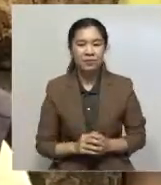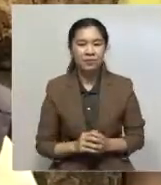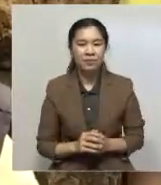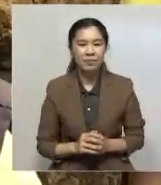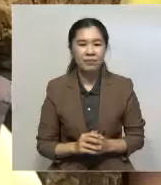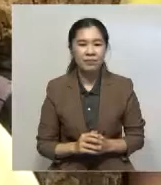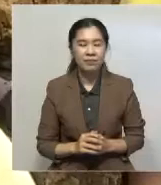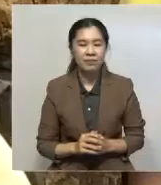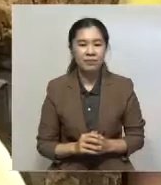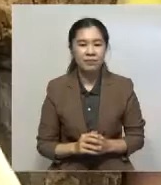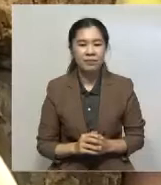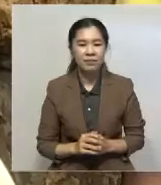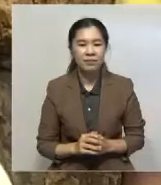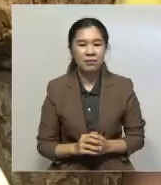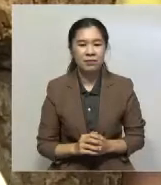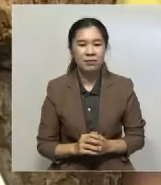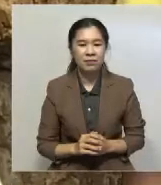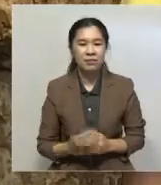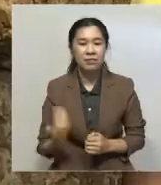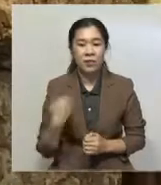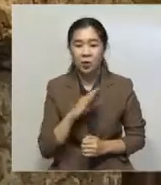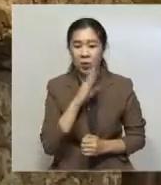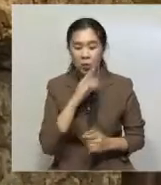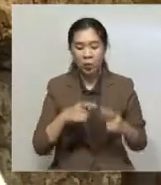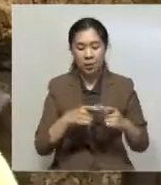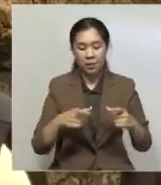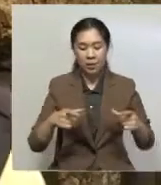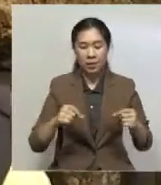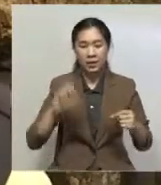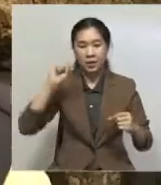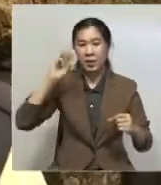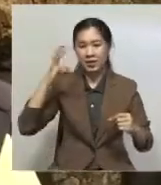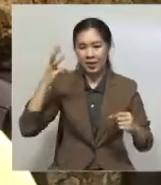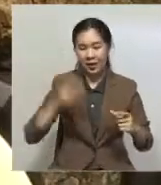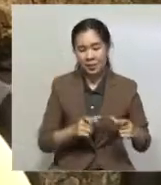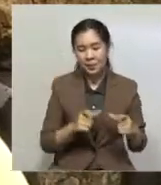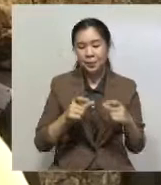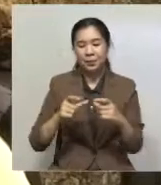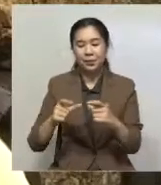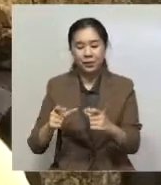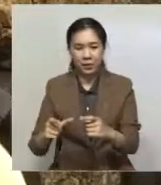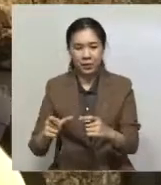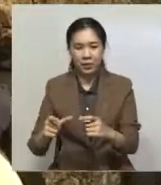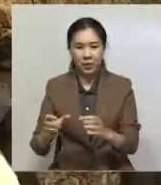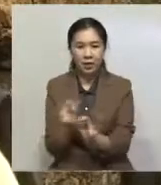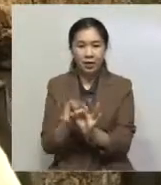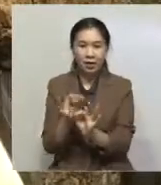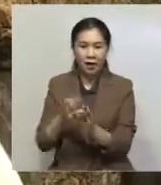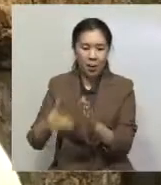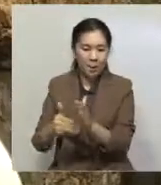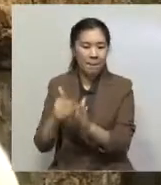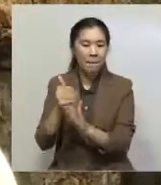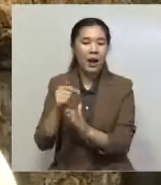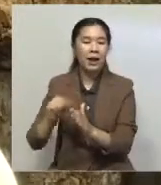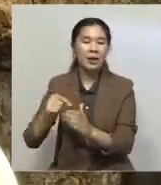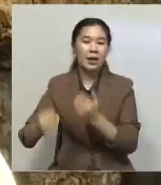า1เลยนะไพรโอริตี้แรกเลยถ้ามีบัตรสวัสดิการเดินเข้ามาเนี่ยแล้วคุณ pre-approve ผ่านแบงค์เนี่ยคุณได้ก่อนเลยนะ